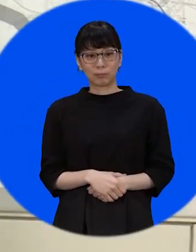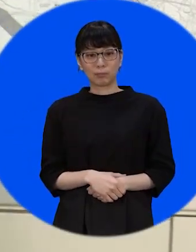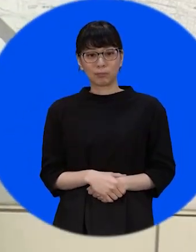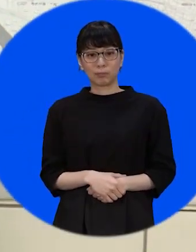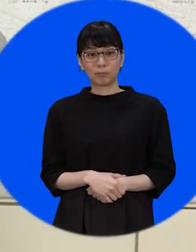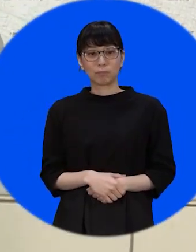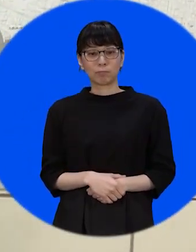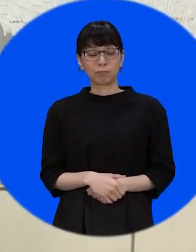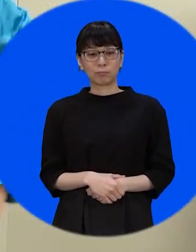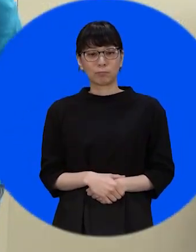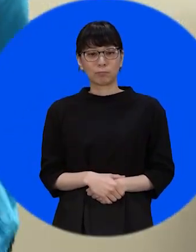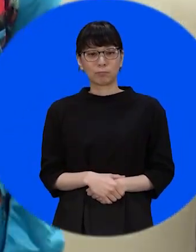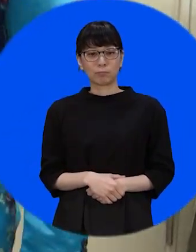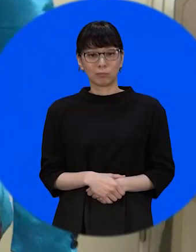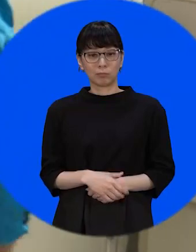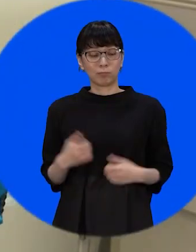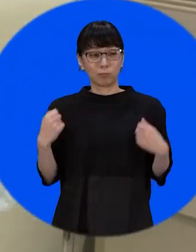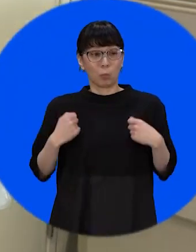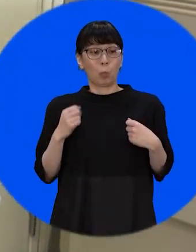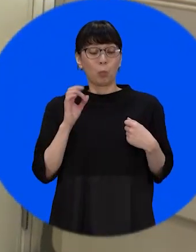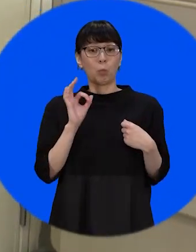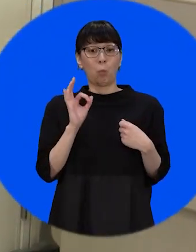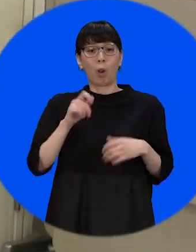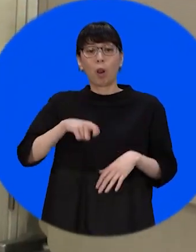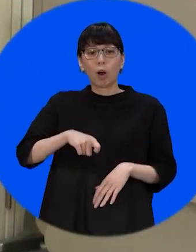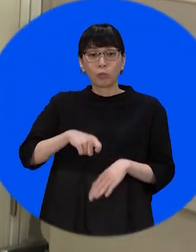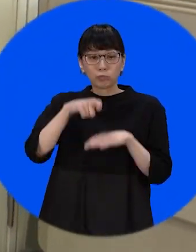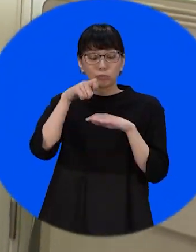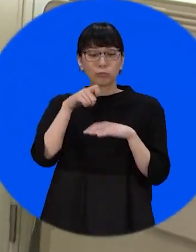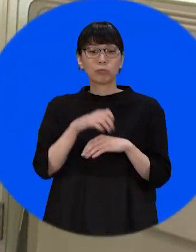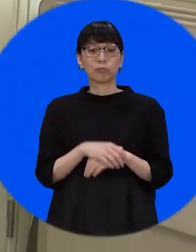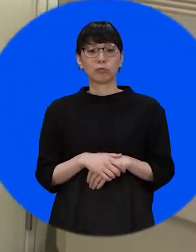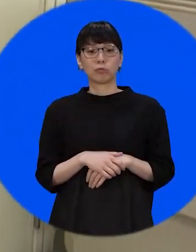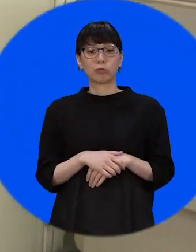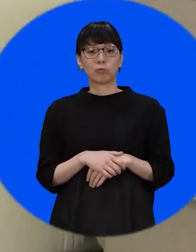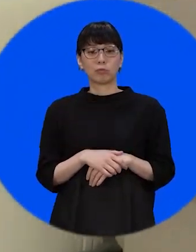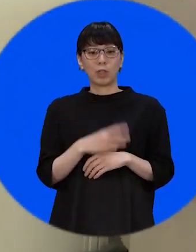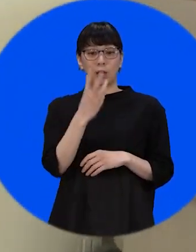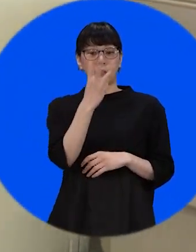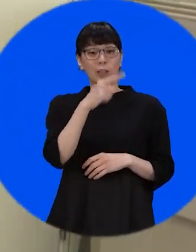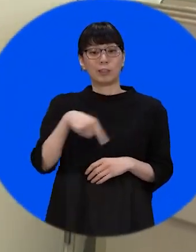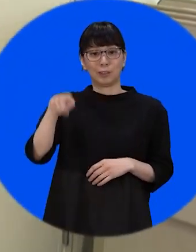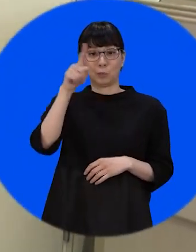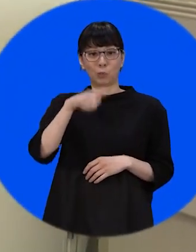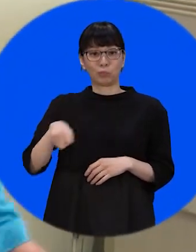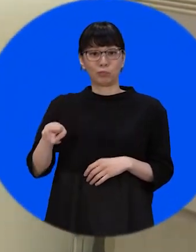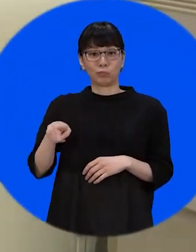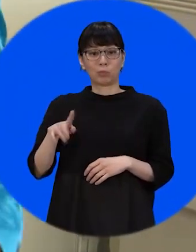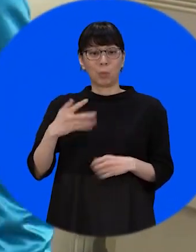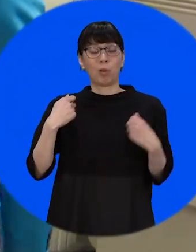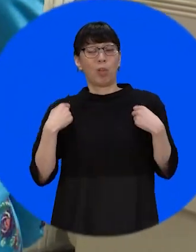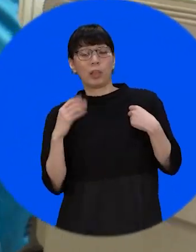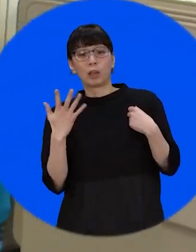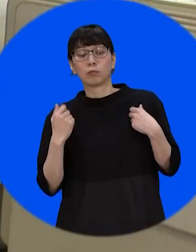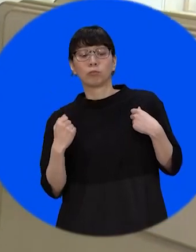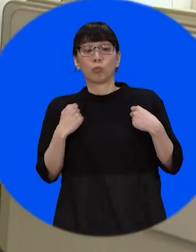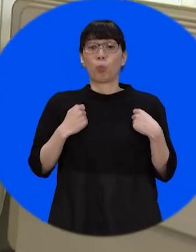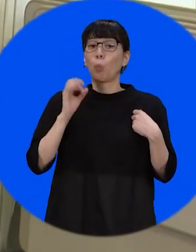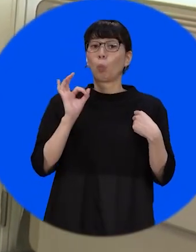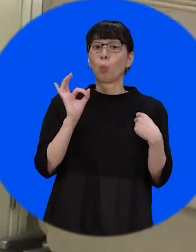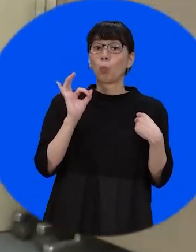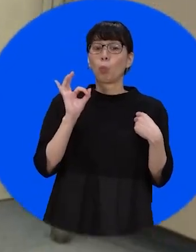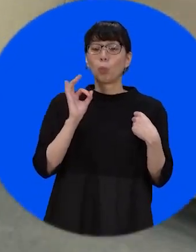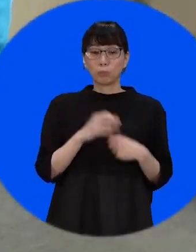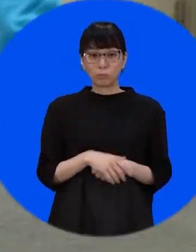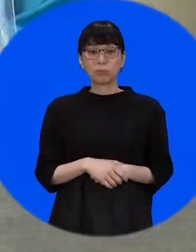背負えるんですね。 そうです。 あ、全然やっぱ楽だ。 それあれ大丈夫、3リットルでも。 3リットルでもなんかその重さをあまり感じないという